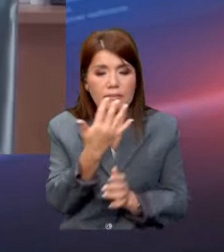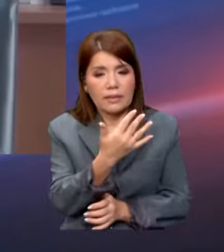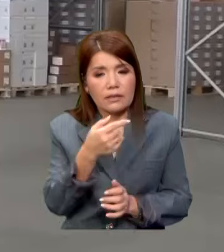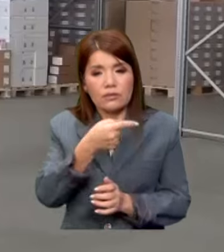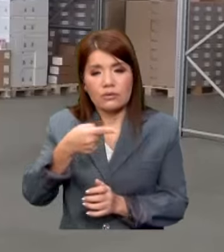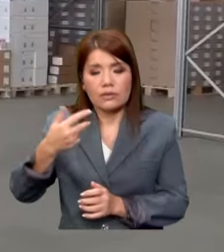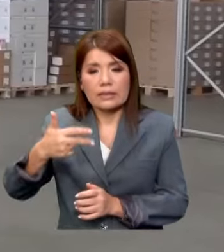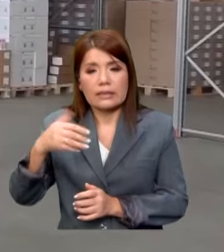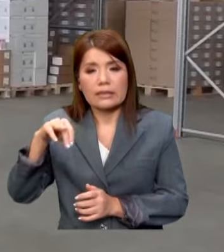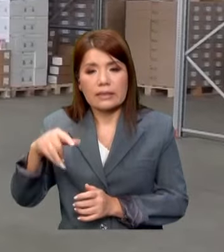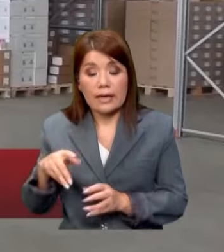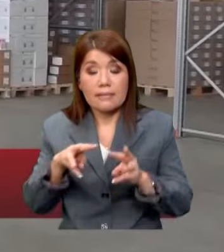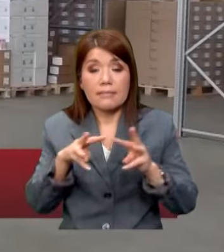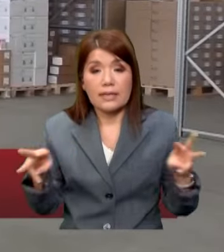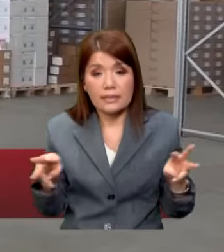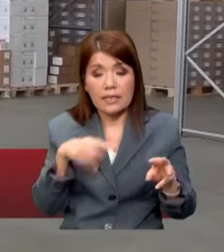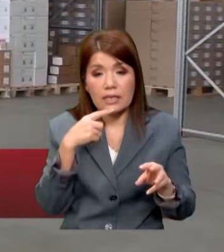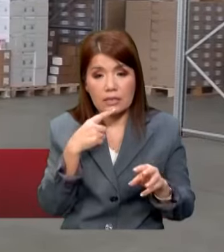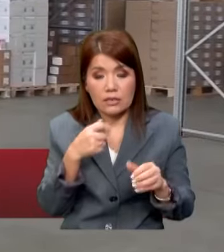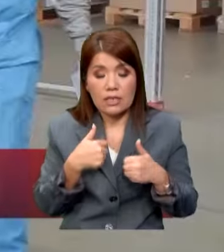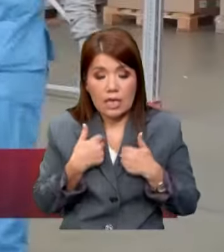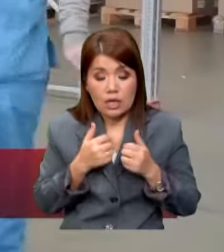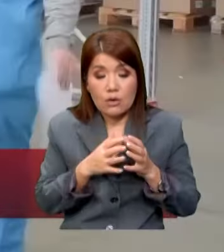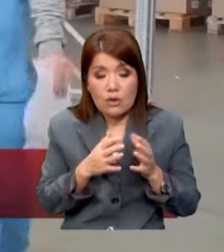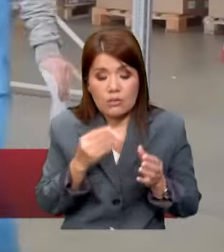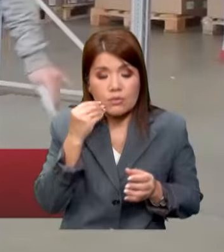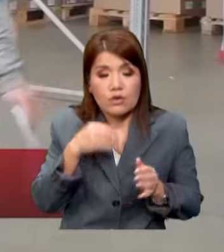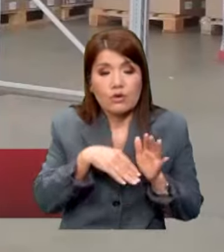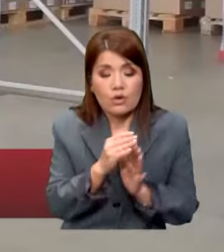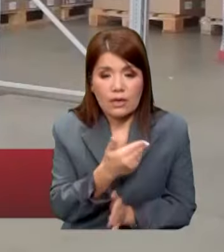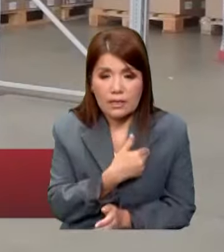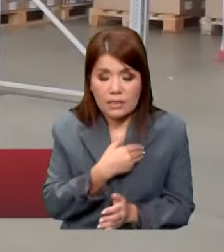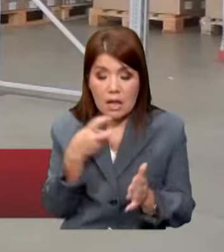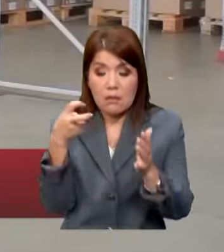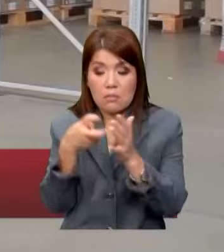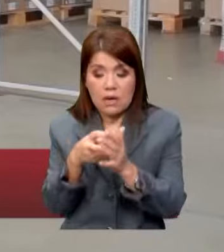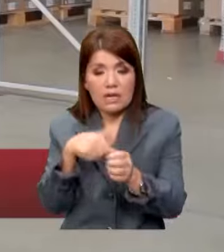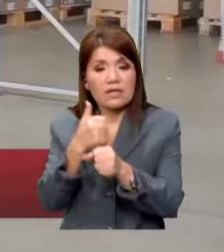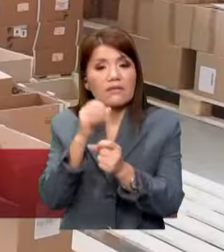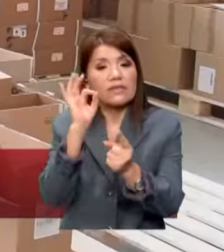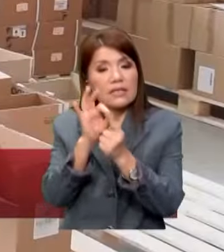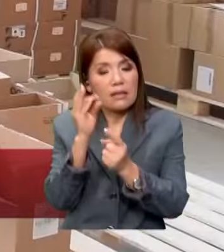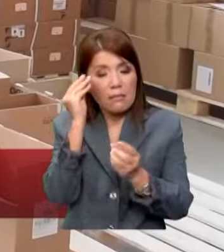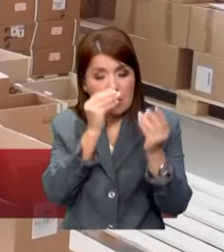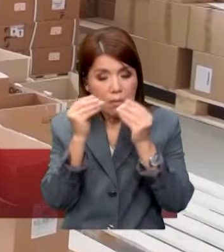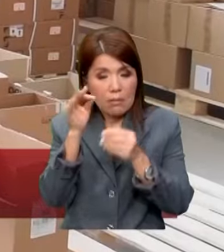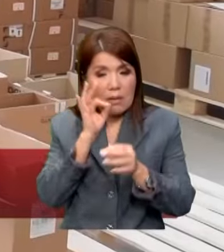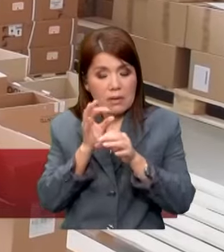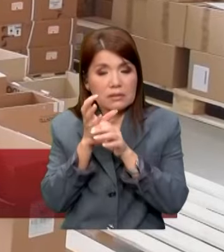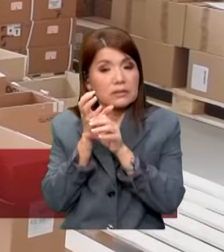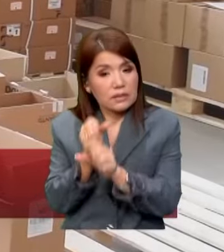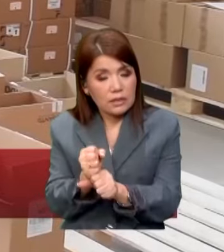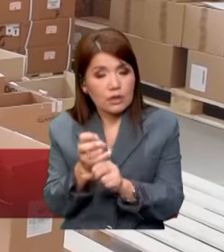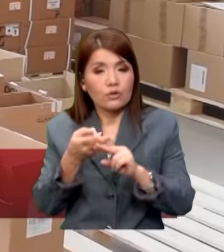тенге. Алайда министрлік артық қылам деп тұртық қылған сияқты. Таңбалауды енгізудегі басты мақсат жалған препараттарды азайту